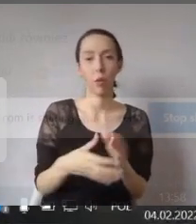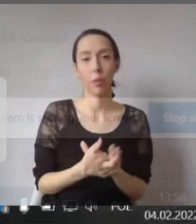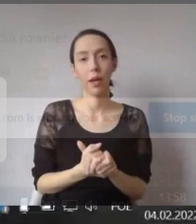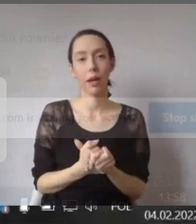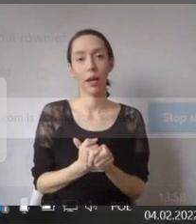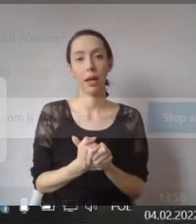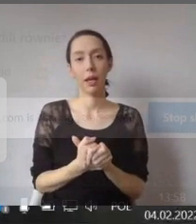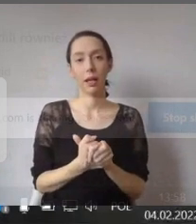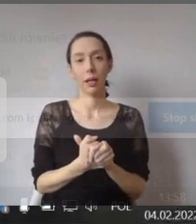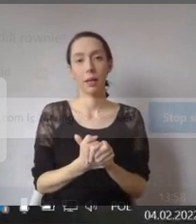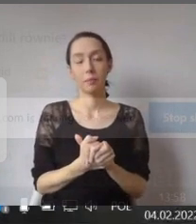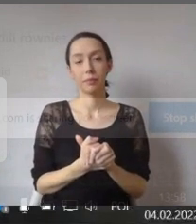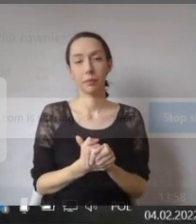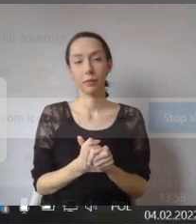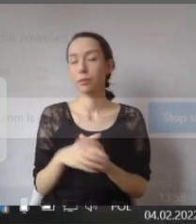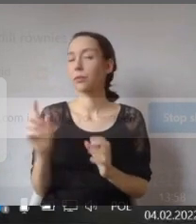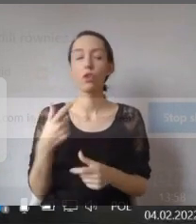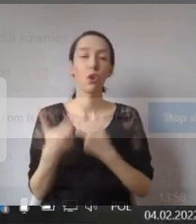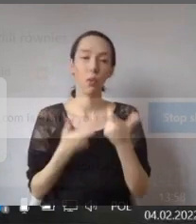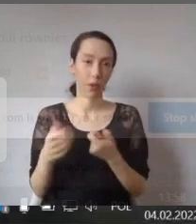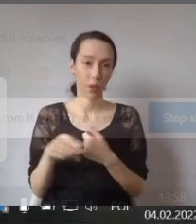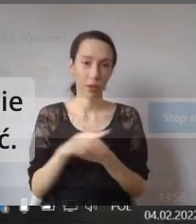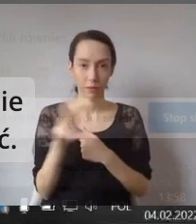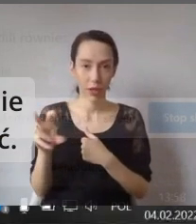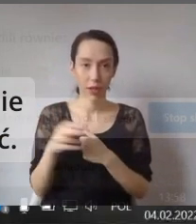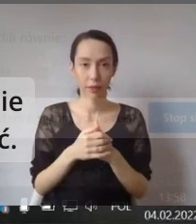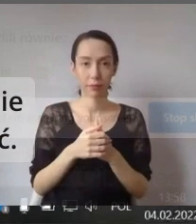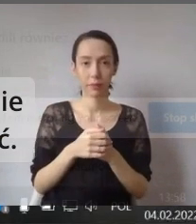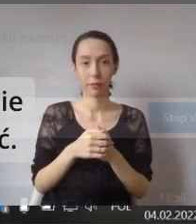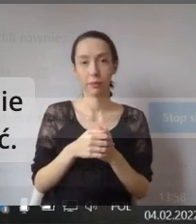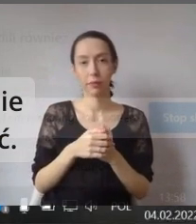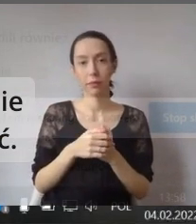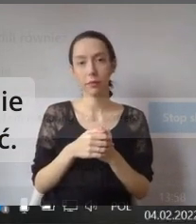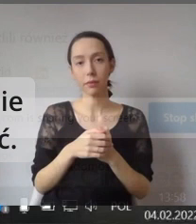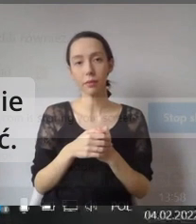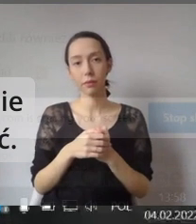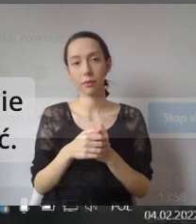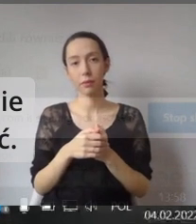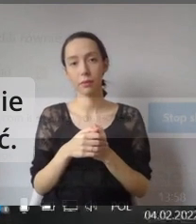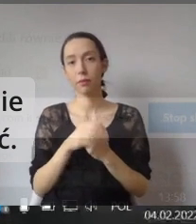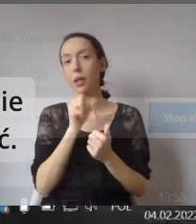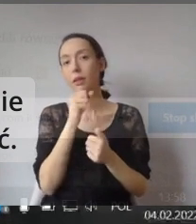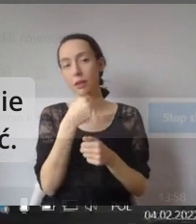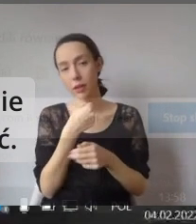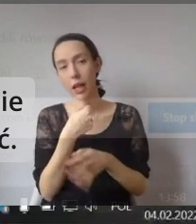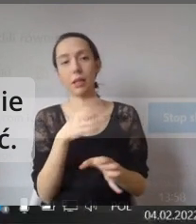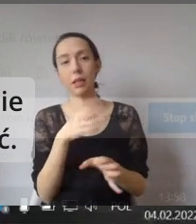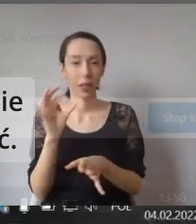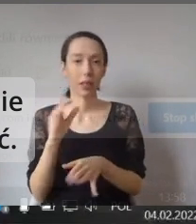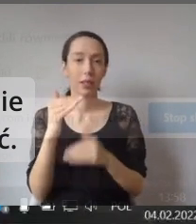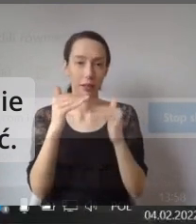System zapyta mnie też, jakie stanowisko w tym czasie zajmowałam, więc mogę sobie wpisać stanowisko w IBM-ie